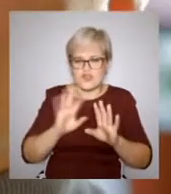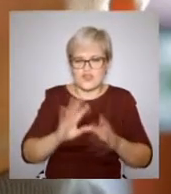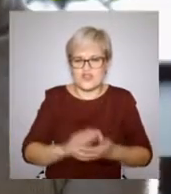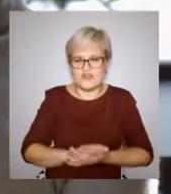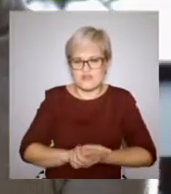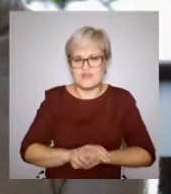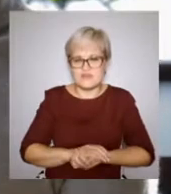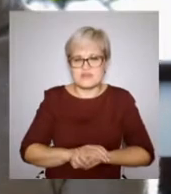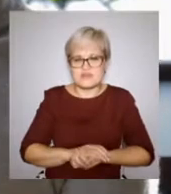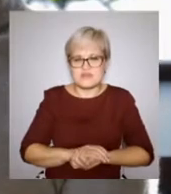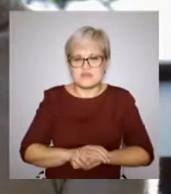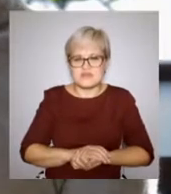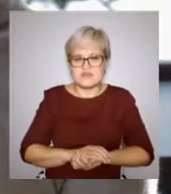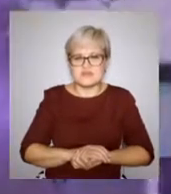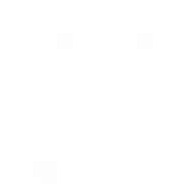ищем